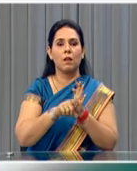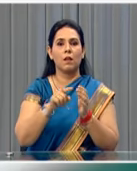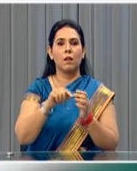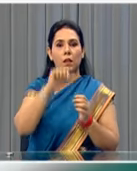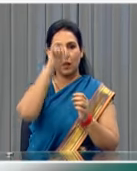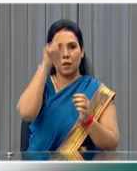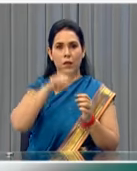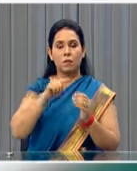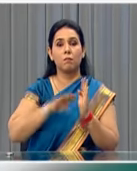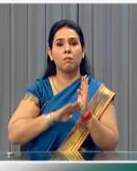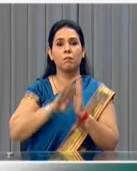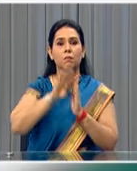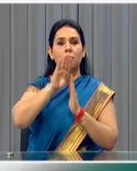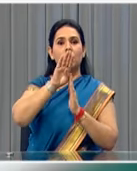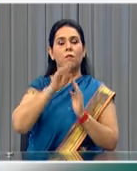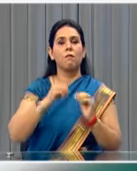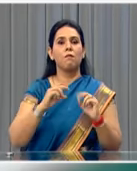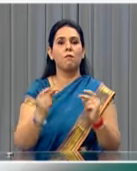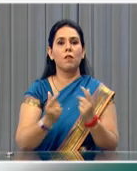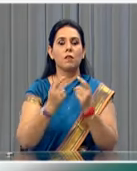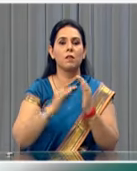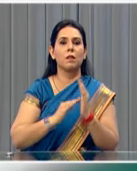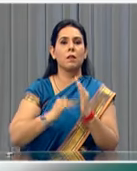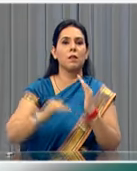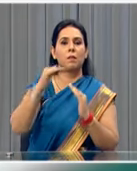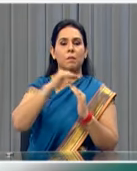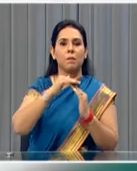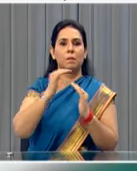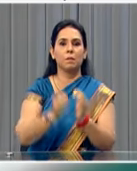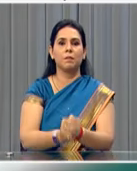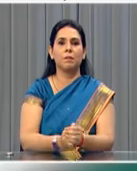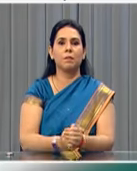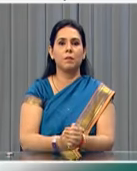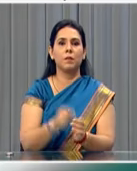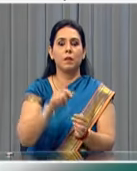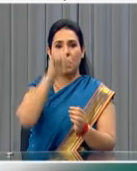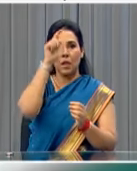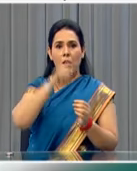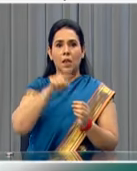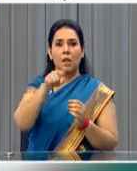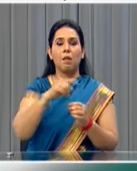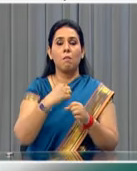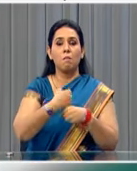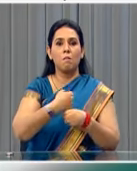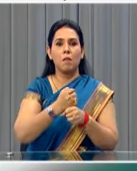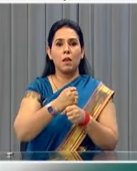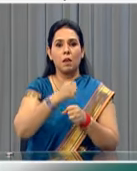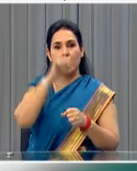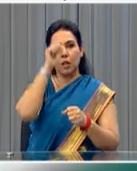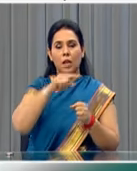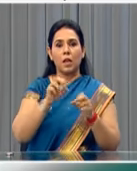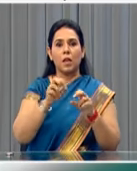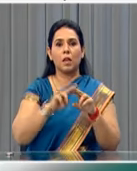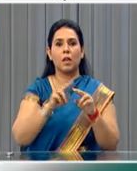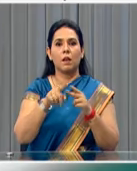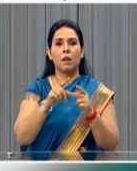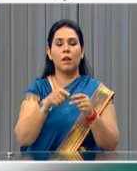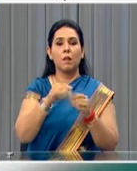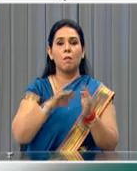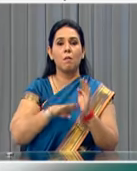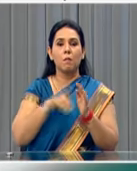राष्ट्र को नई ऊंचाइयों पर पहुंचाते हैं, वे राष्ट्र को बनाते हैं, वो राष्ट्र